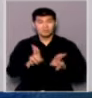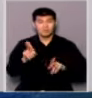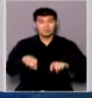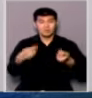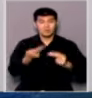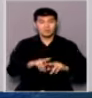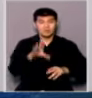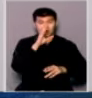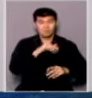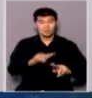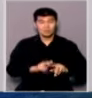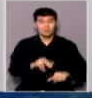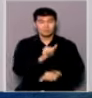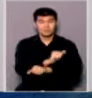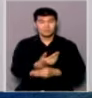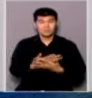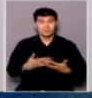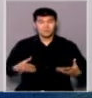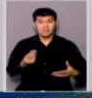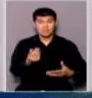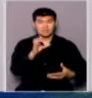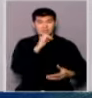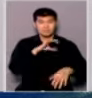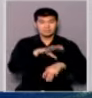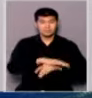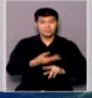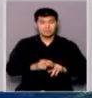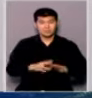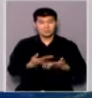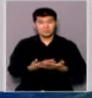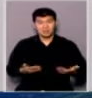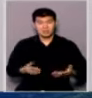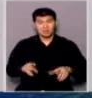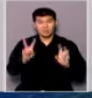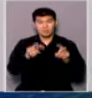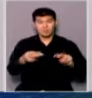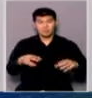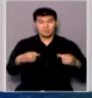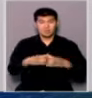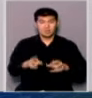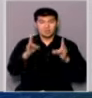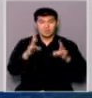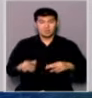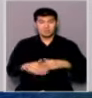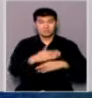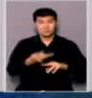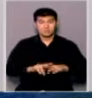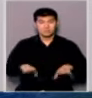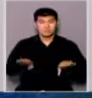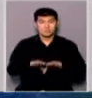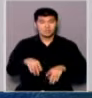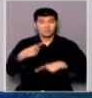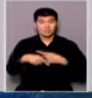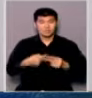правонарушений можно предотвратить такие негативные моменты, как задержание и арест, обыск примечений, ущерба государству, а также